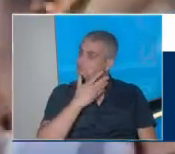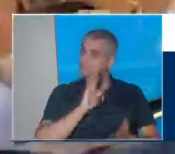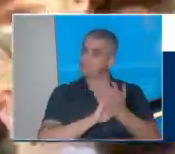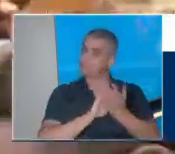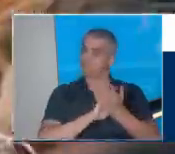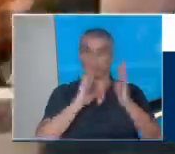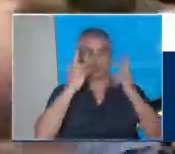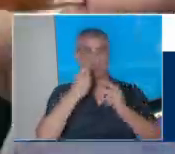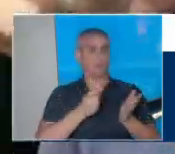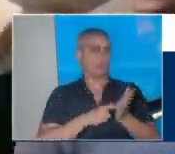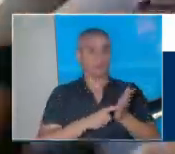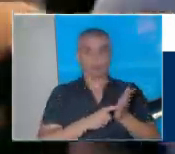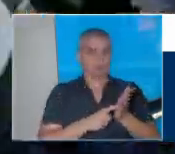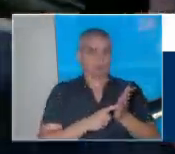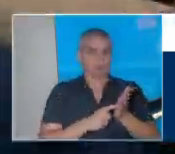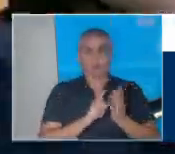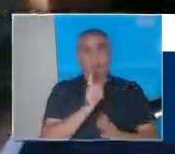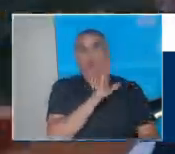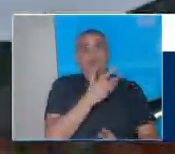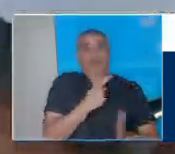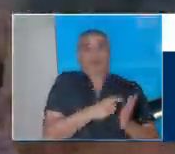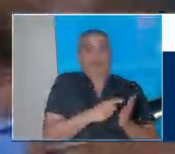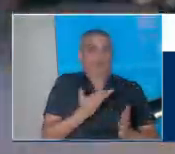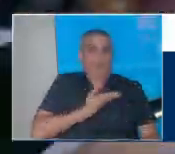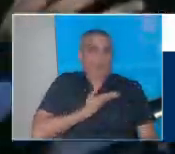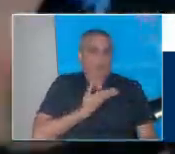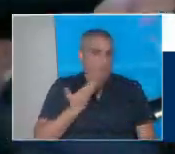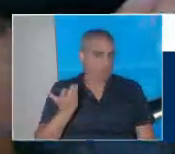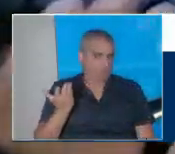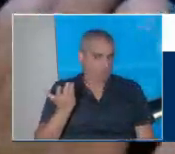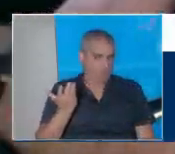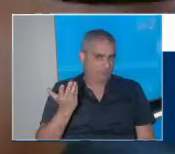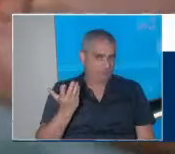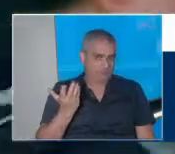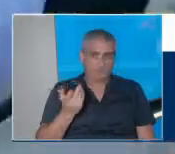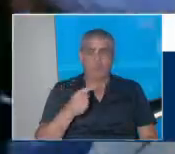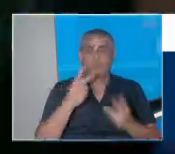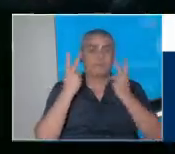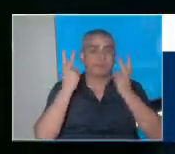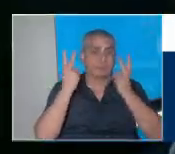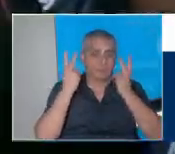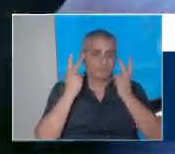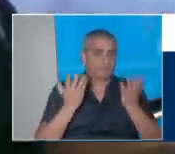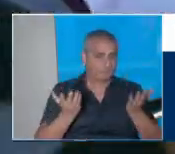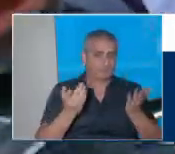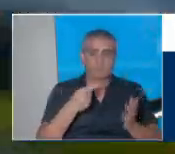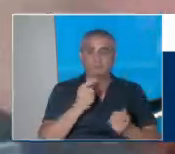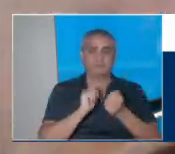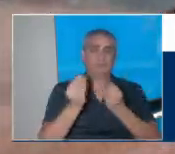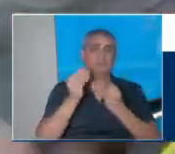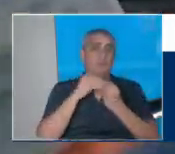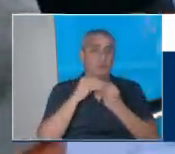שאתה דורש, אבל לא כל מה שאתה דורש אתה גם חייב לקבל, ובעיקר שבעצם זה